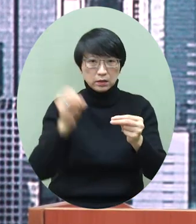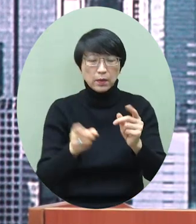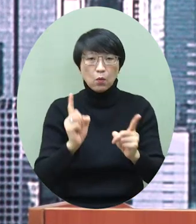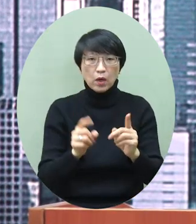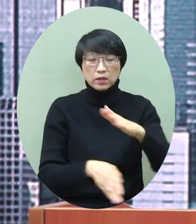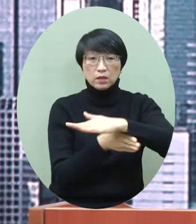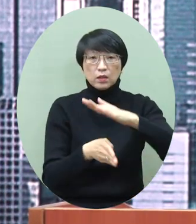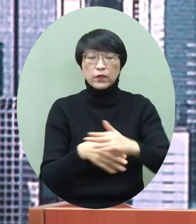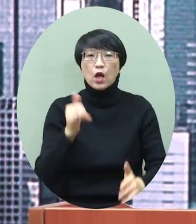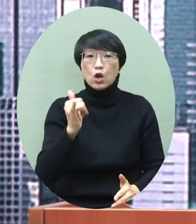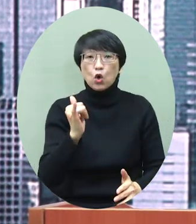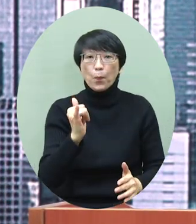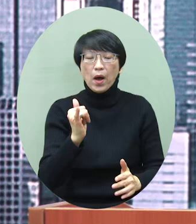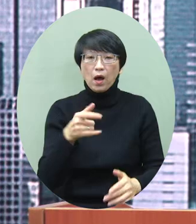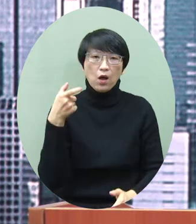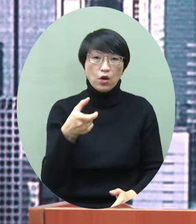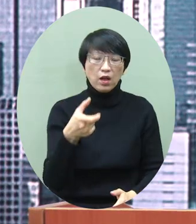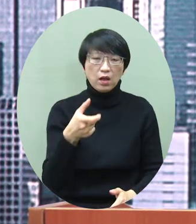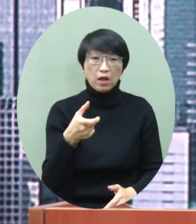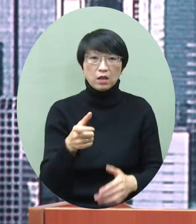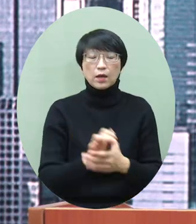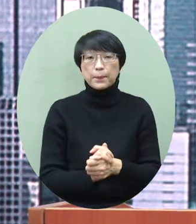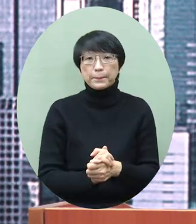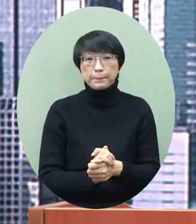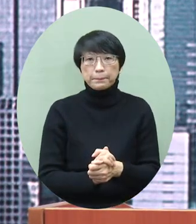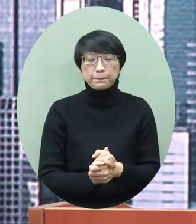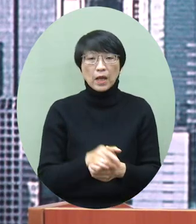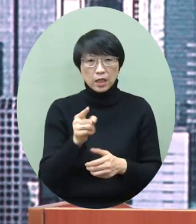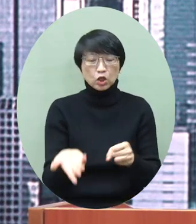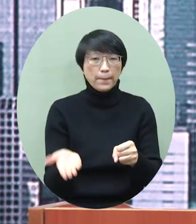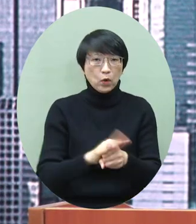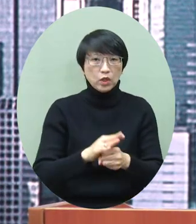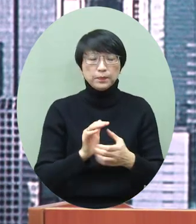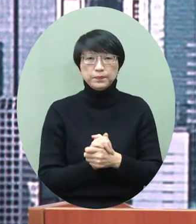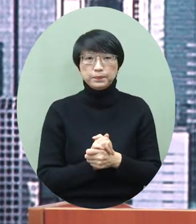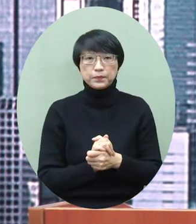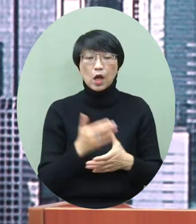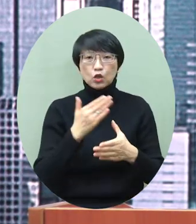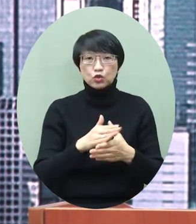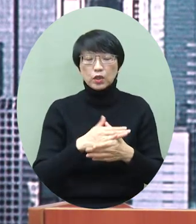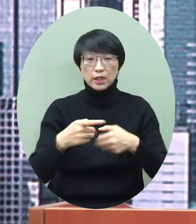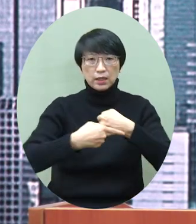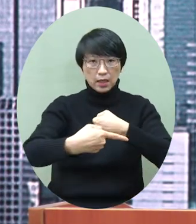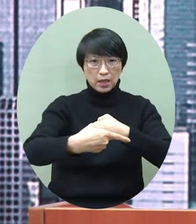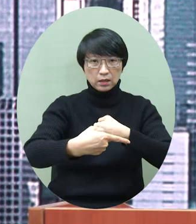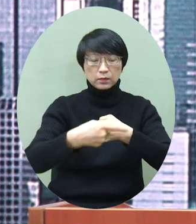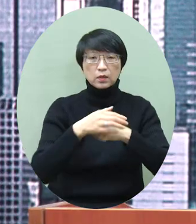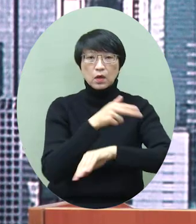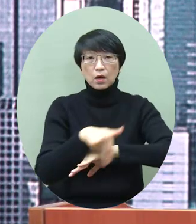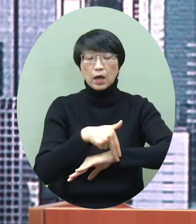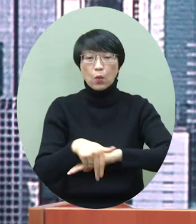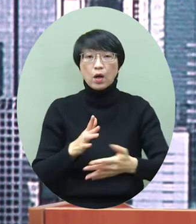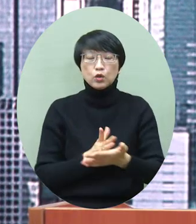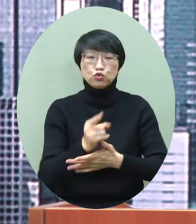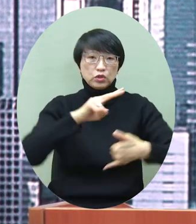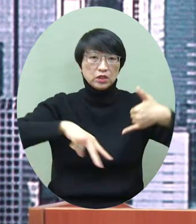600蚊作為上限嚟去計算，咁咧就即係作為呢個補貼嘅。咁所以第一輪嘅就指定